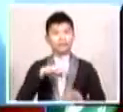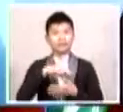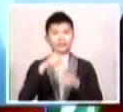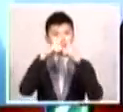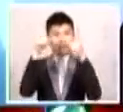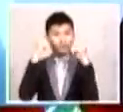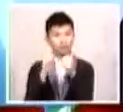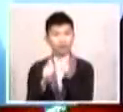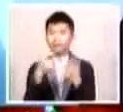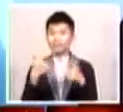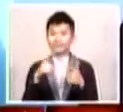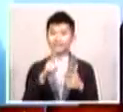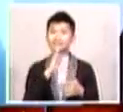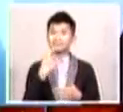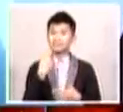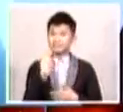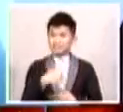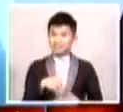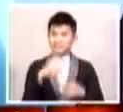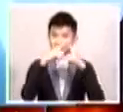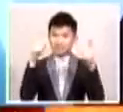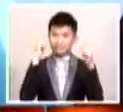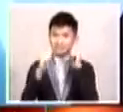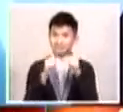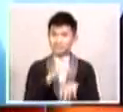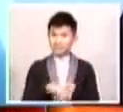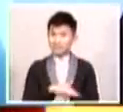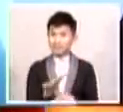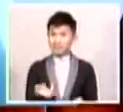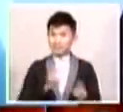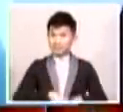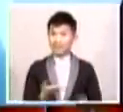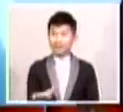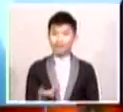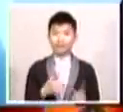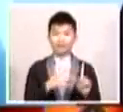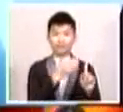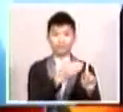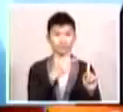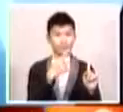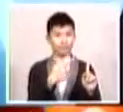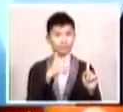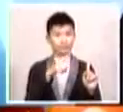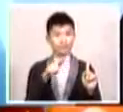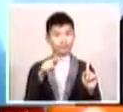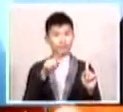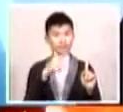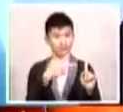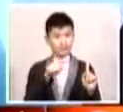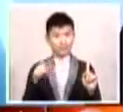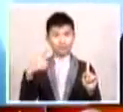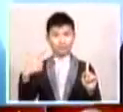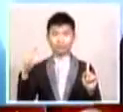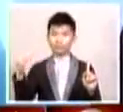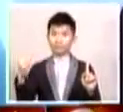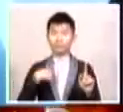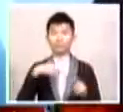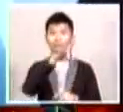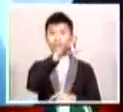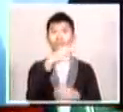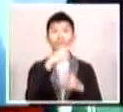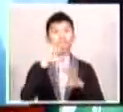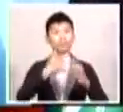考，而是担心还会不会有大专联考。1967年到1969年，我在爱丁堡大学研习哲